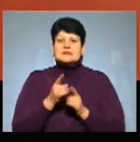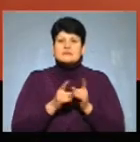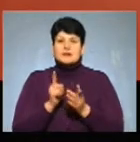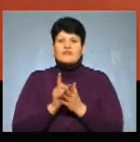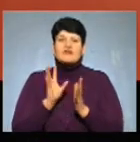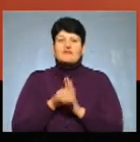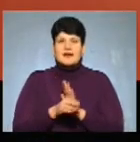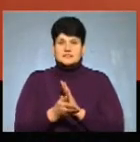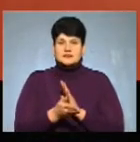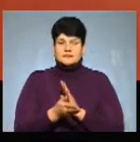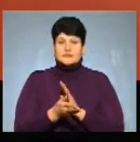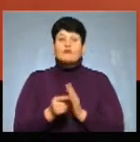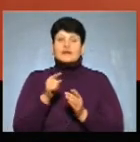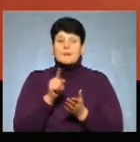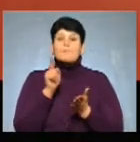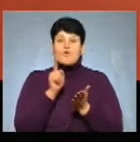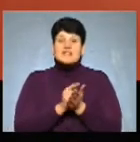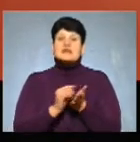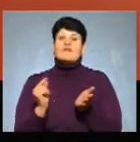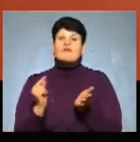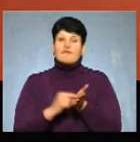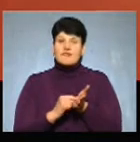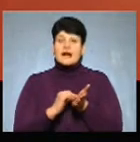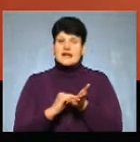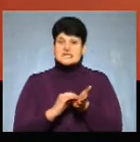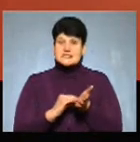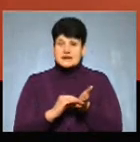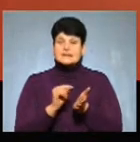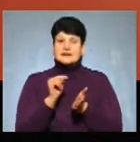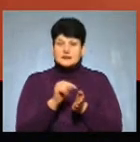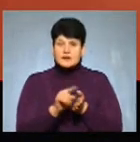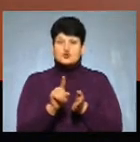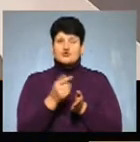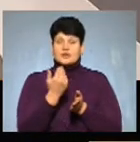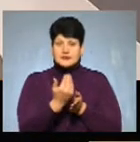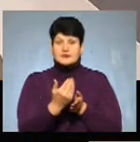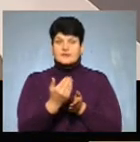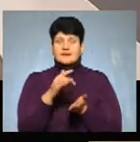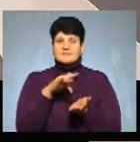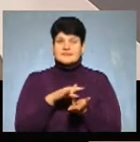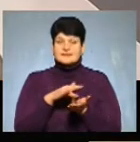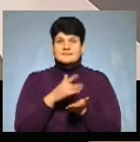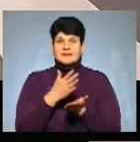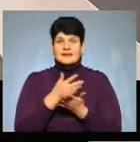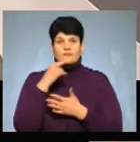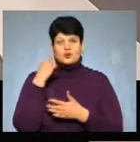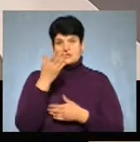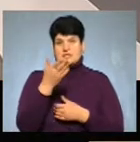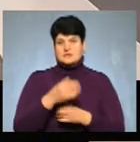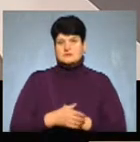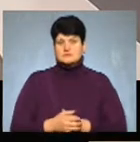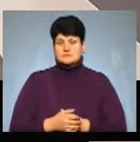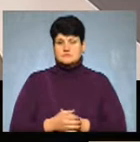вони повинні внести? Вони повинні вказати те, що їхній релігійний центр знаходиться в